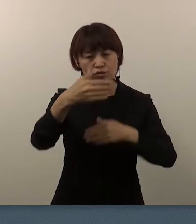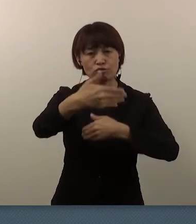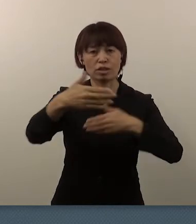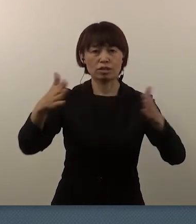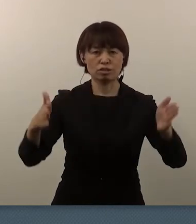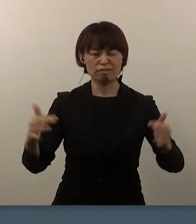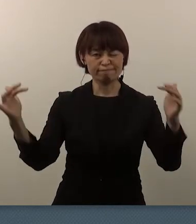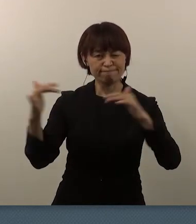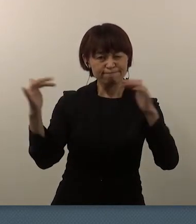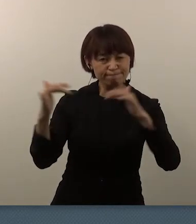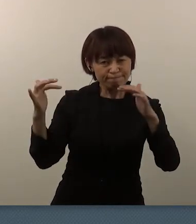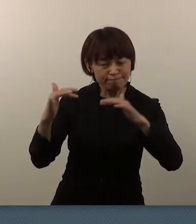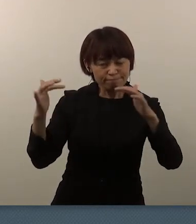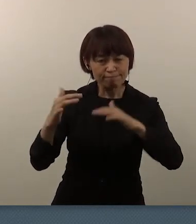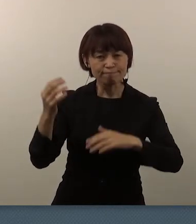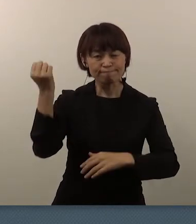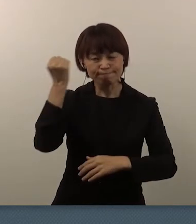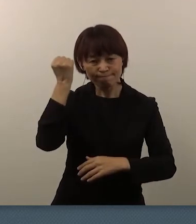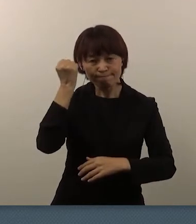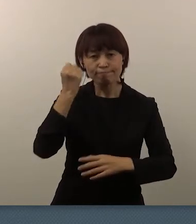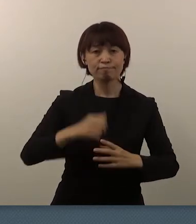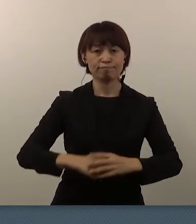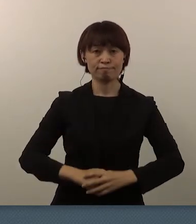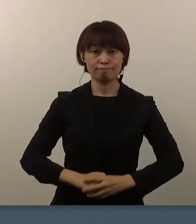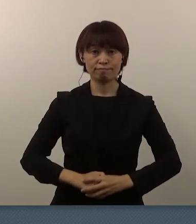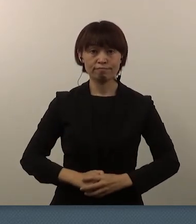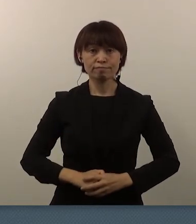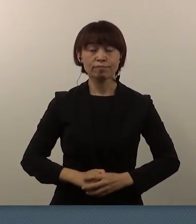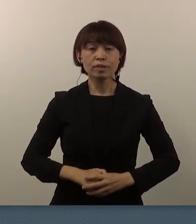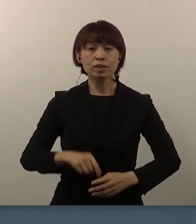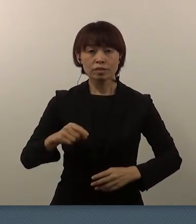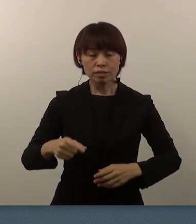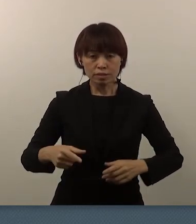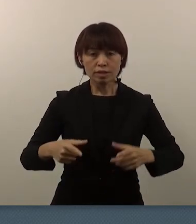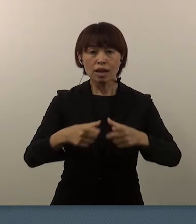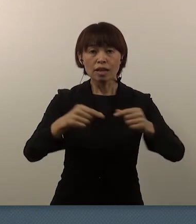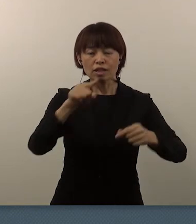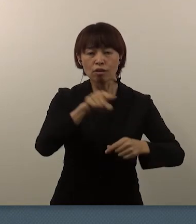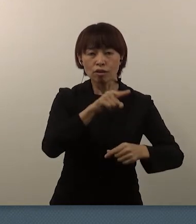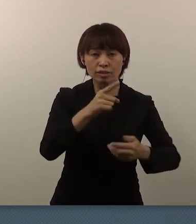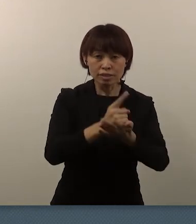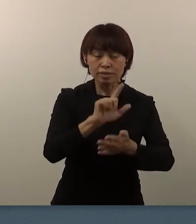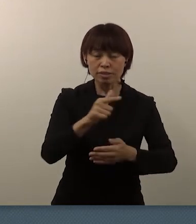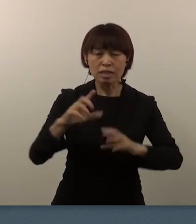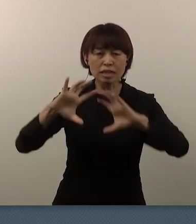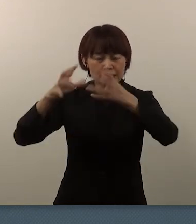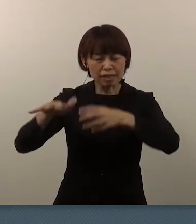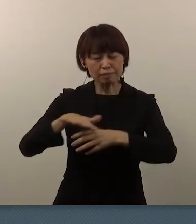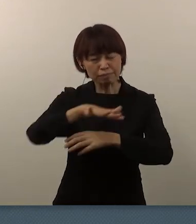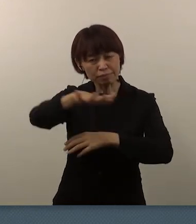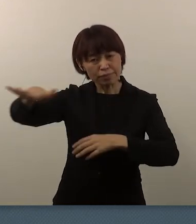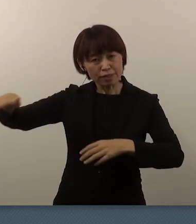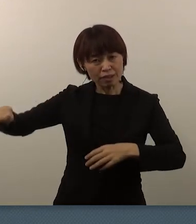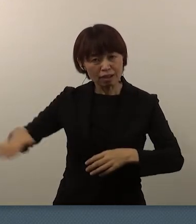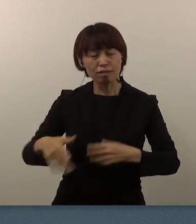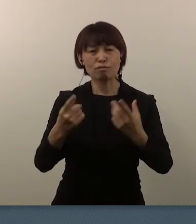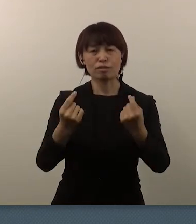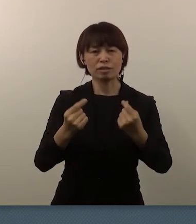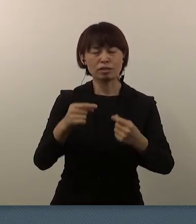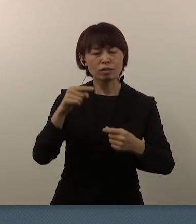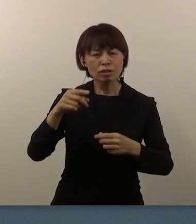覚えています。特にこれは全日本人、全世界の人もそうでしょうけども、なぜだろうと思った